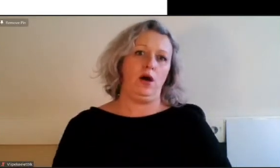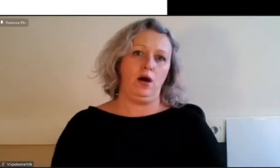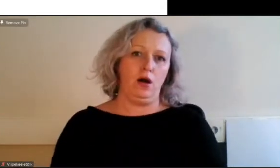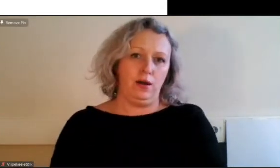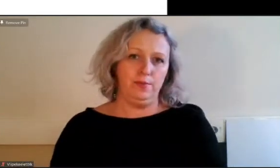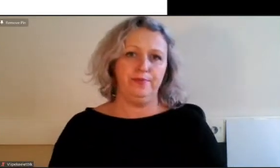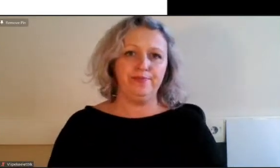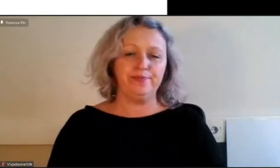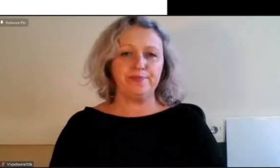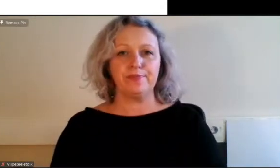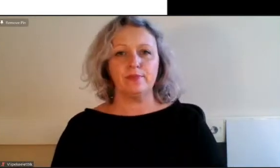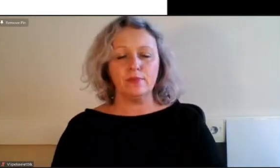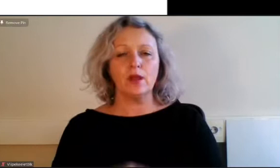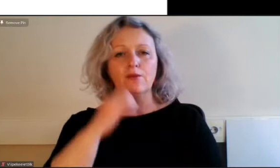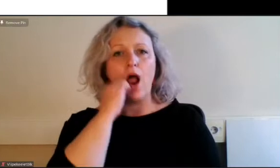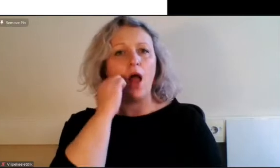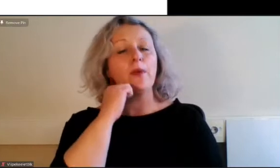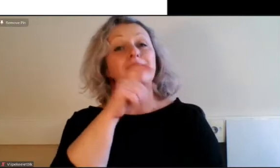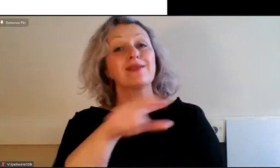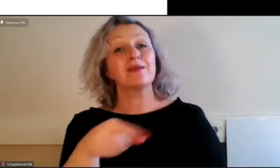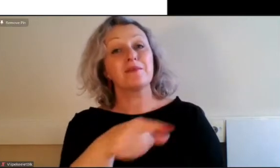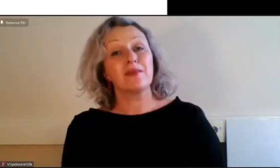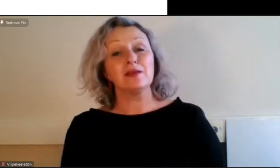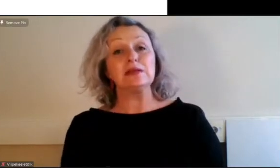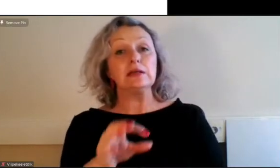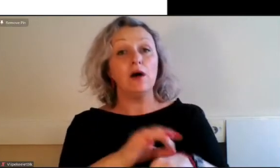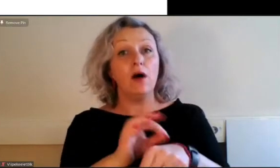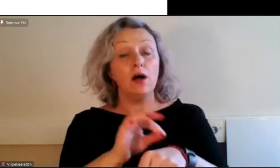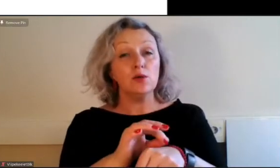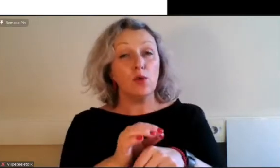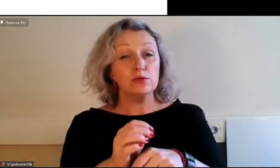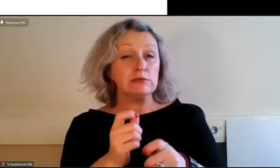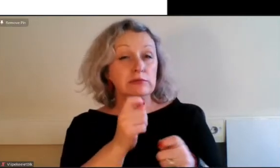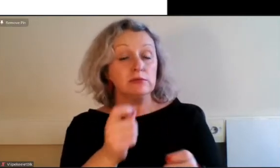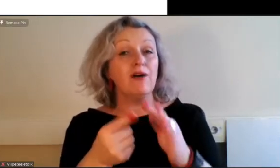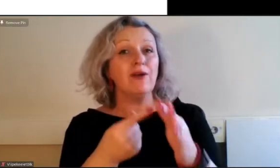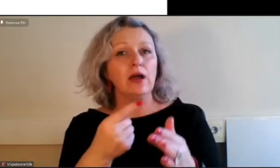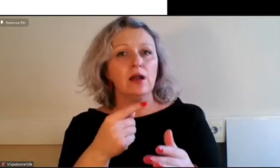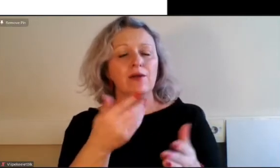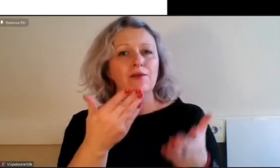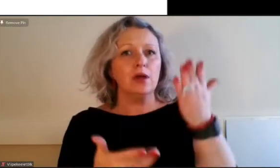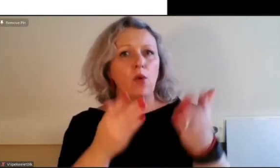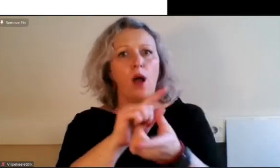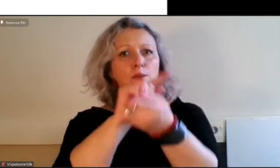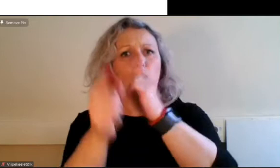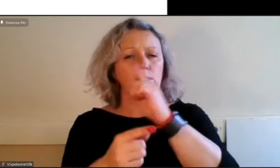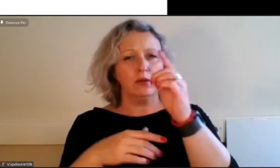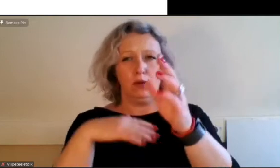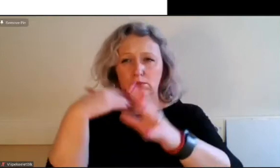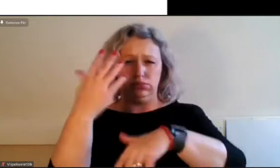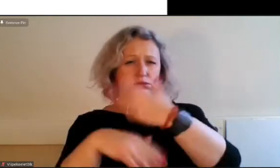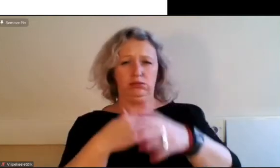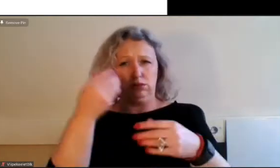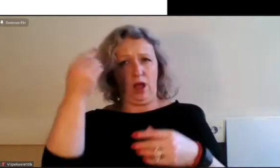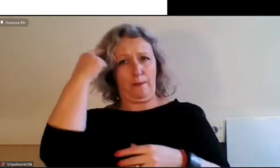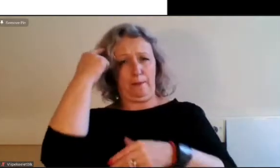haiglasse viiakse, siis leitakse, et kõige selle taga tegelikult on üks koroonaviiruse haigus. Ja vanematel inimestel